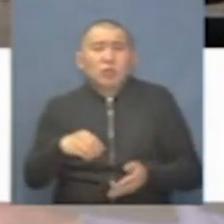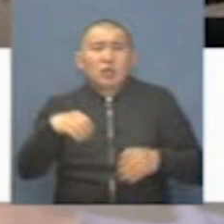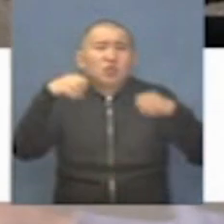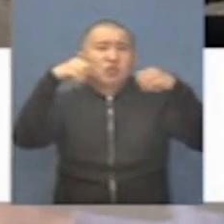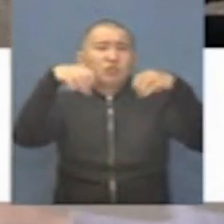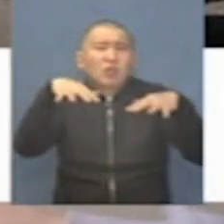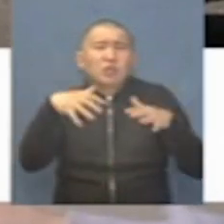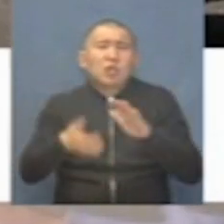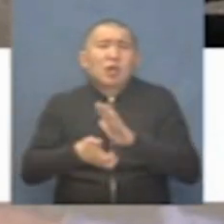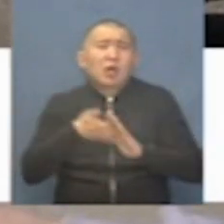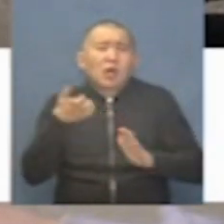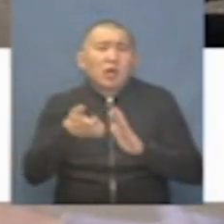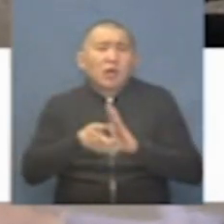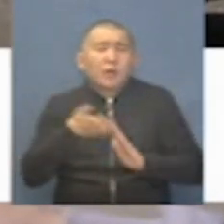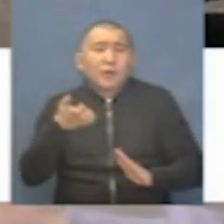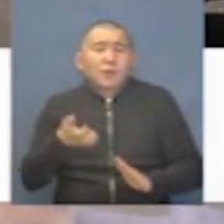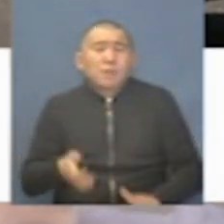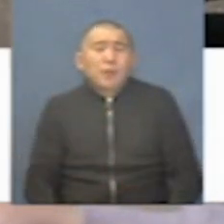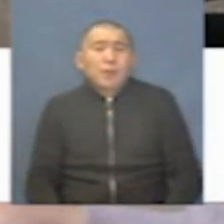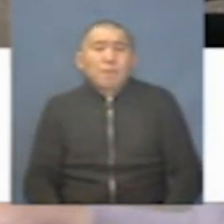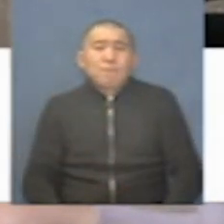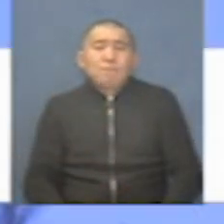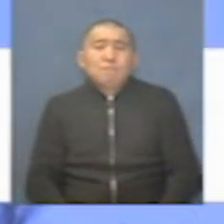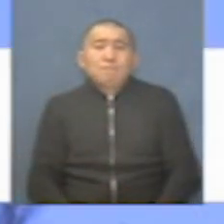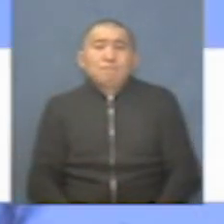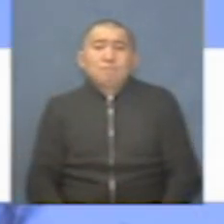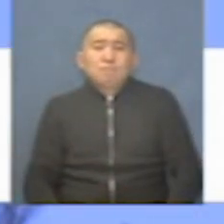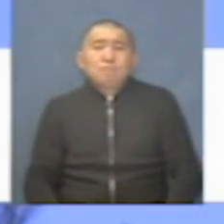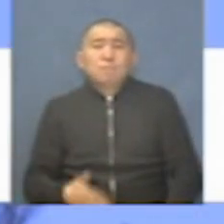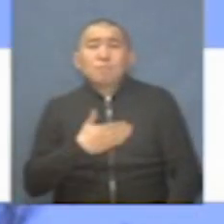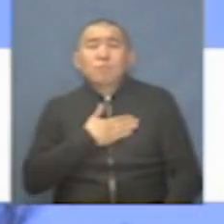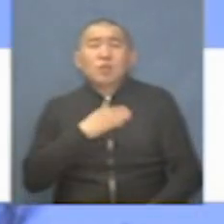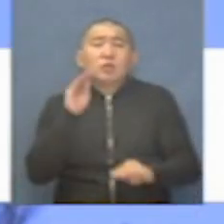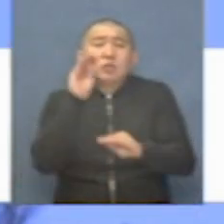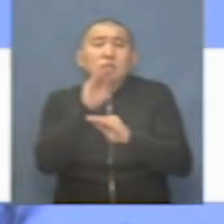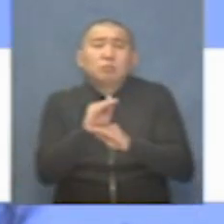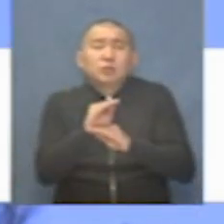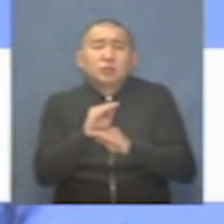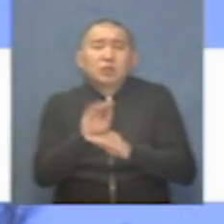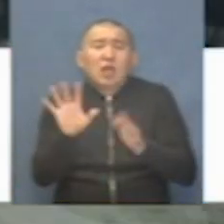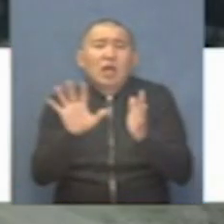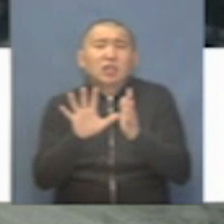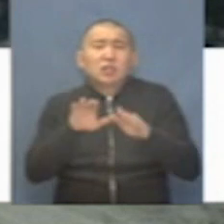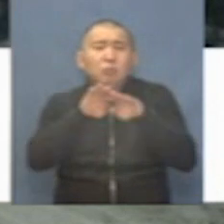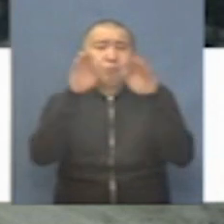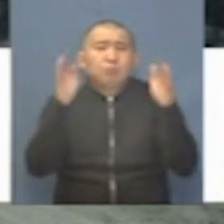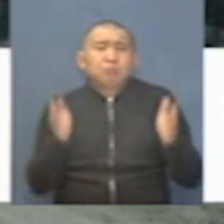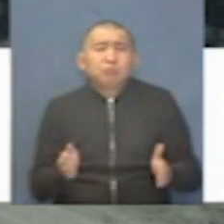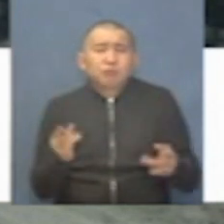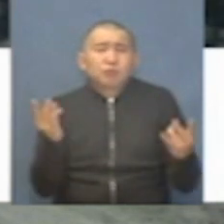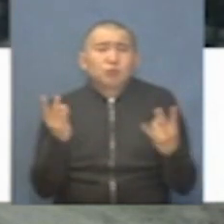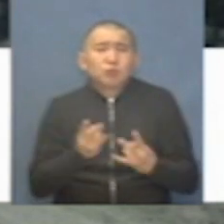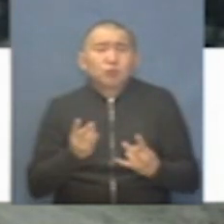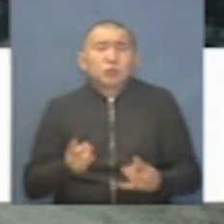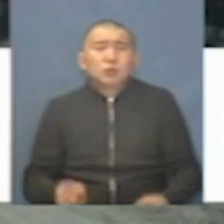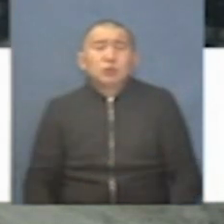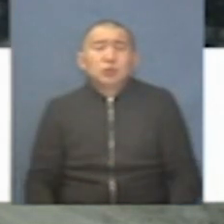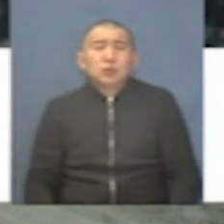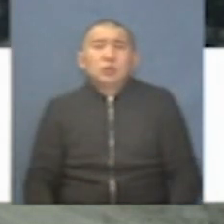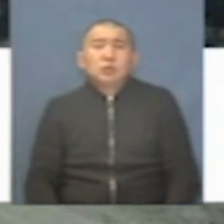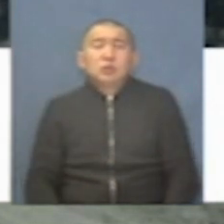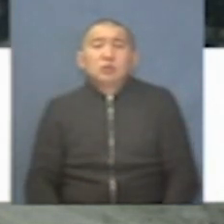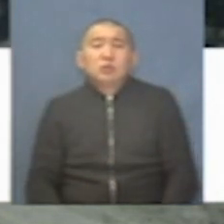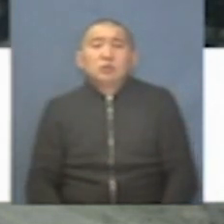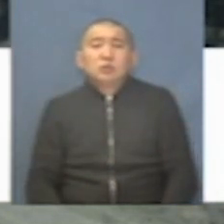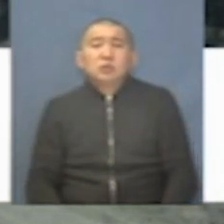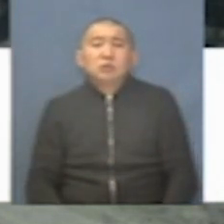жарық жетпейді, аз. Өйткені мына трансформатор ескі, бізге қосымша трансформатор керек. Қайында жұртшылығы мазалап отырған тағы бір